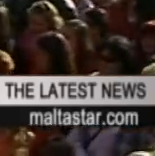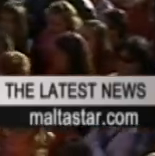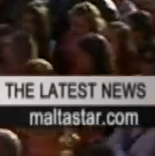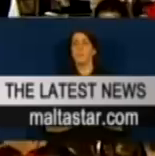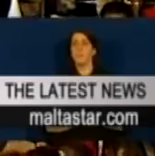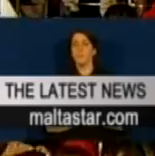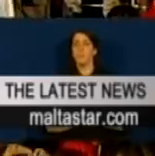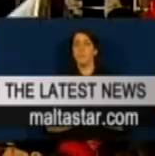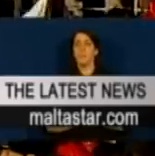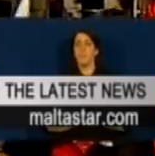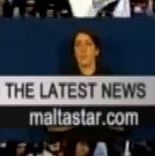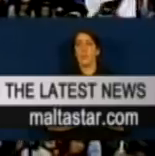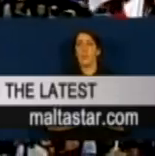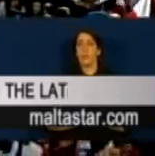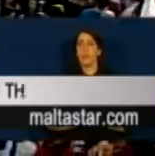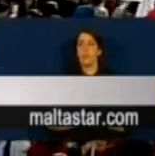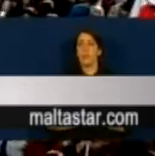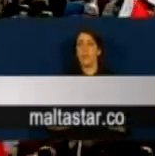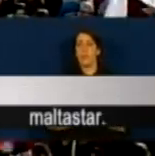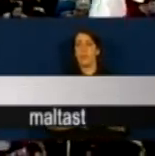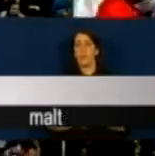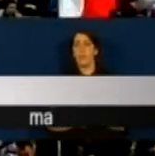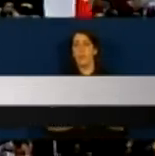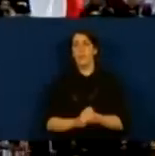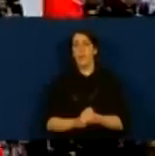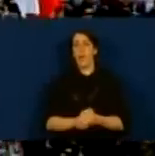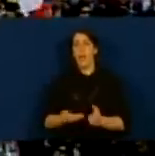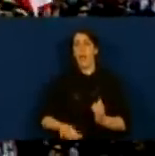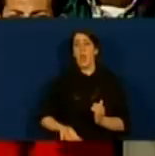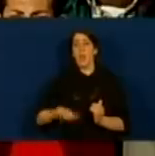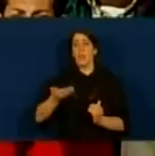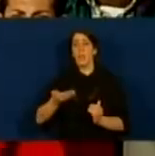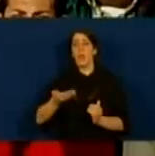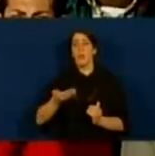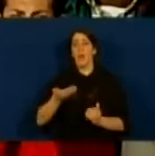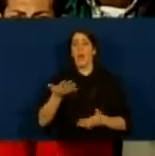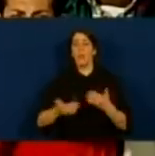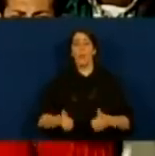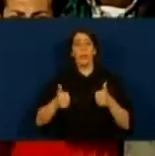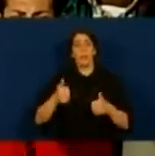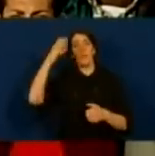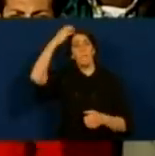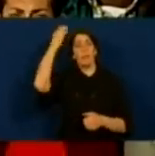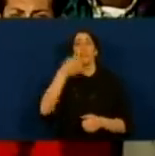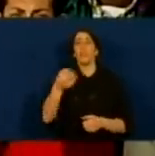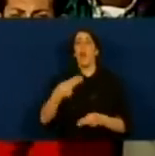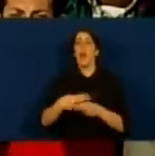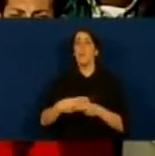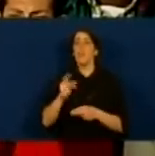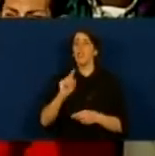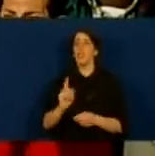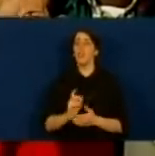b'diżabilità. L-akbar marka li gvern ġdid se jħalli jekk jingħata